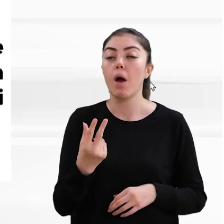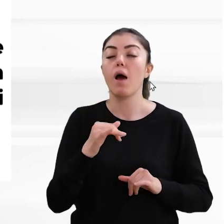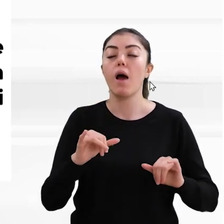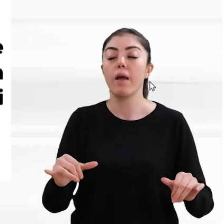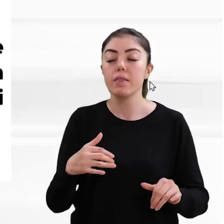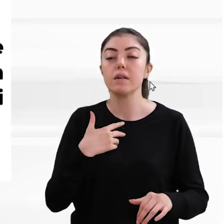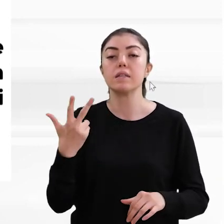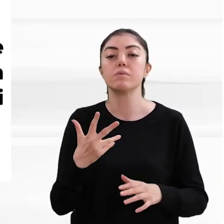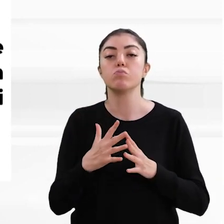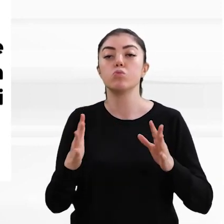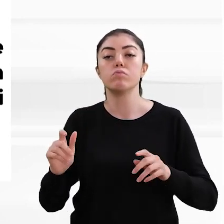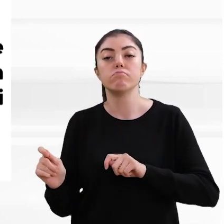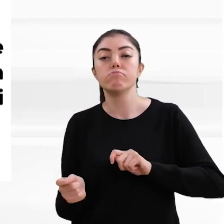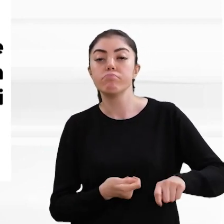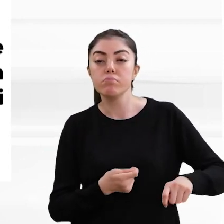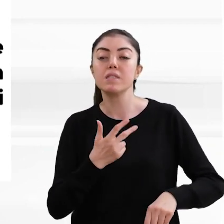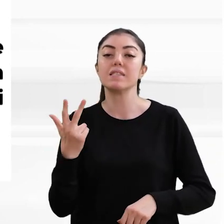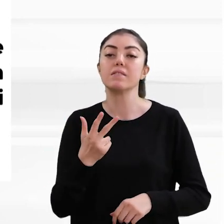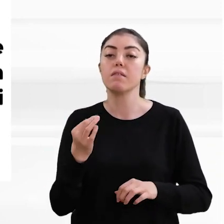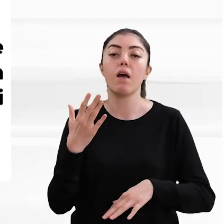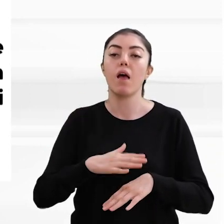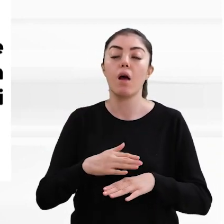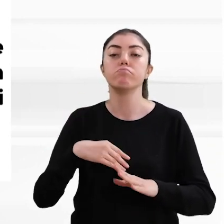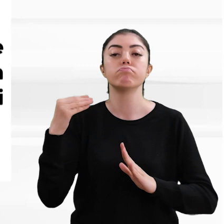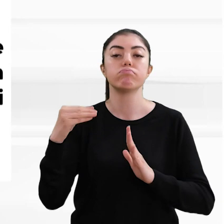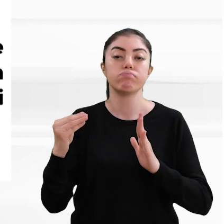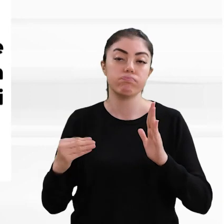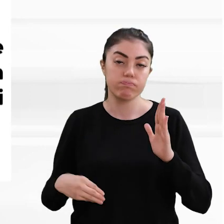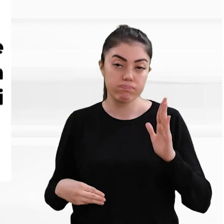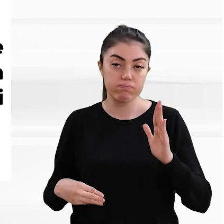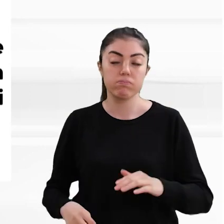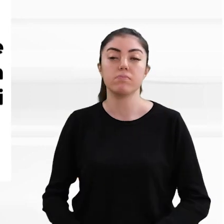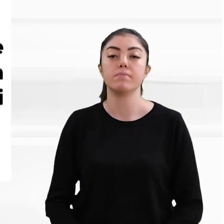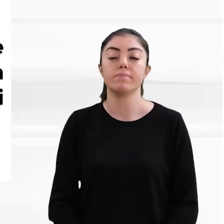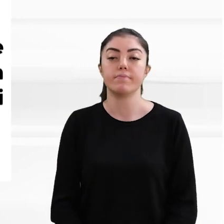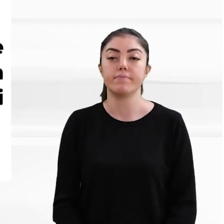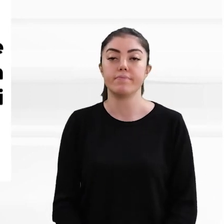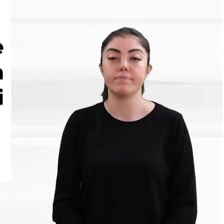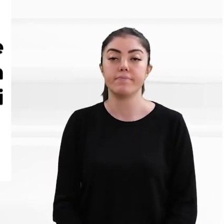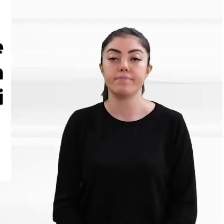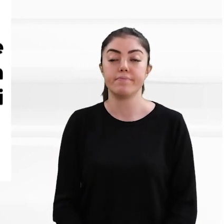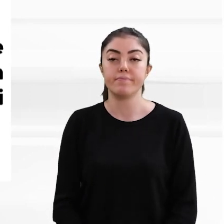hız büyüklüğü ile vuruyormuş. O zaman hızlarımızı şu şekilde yazabiliriz.